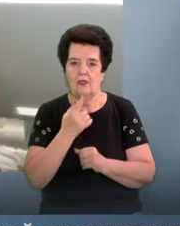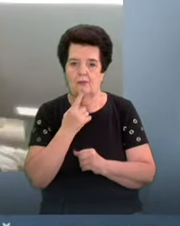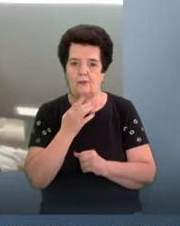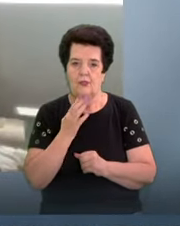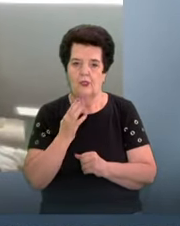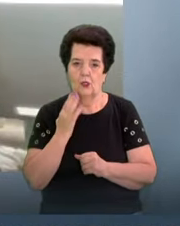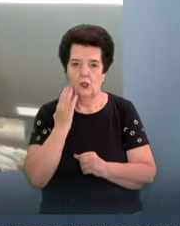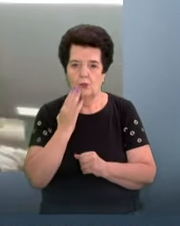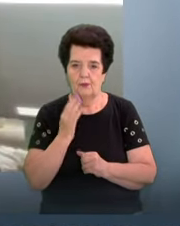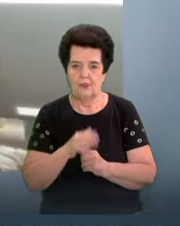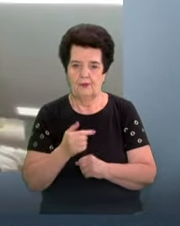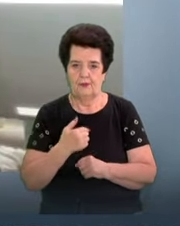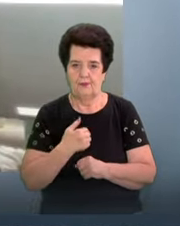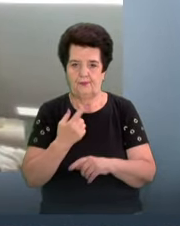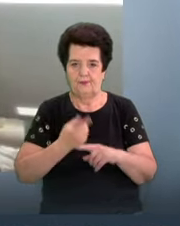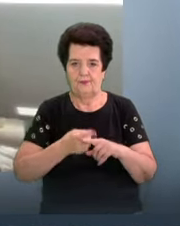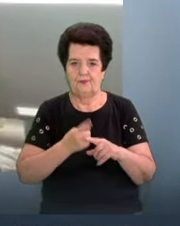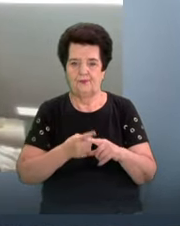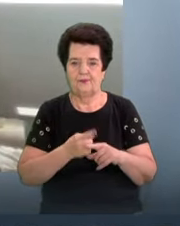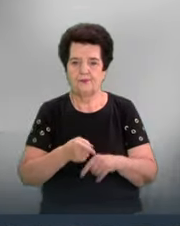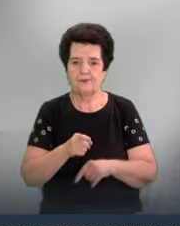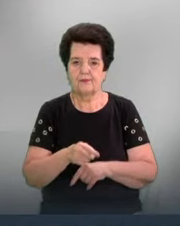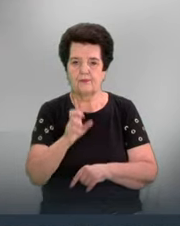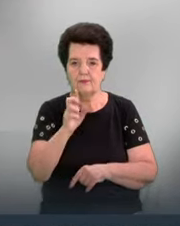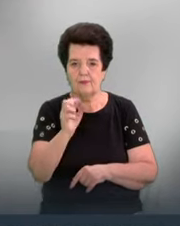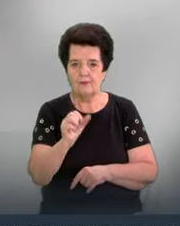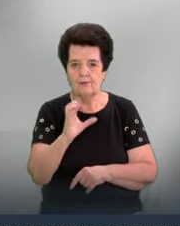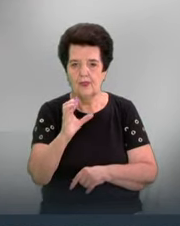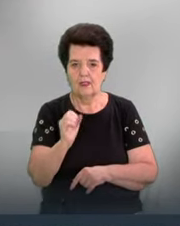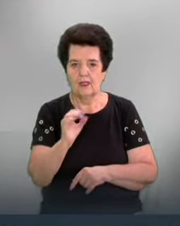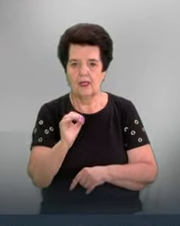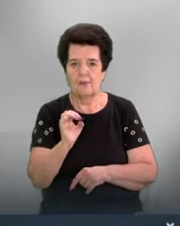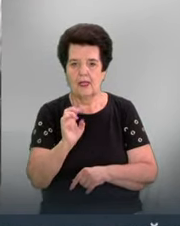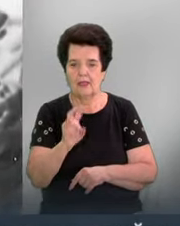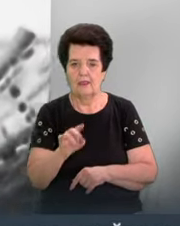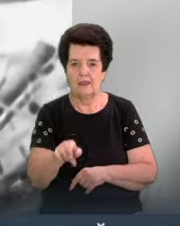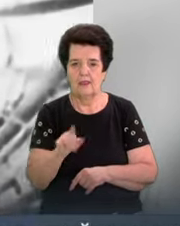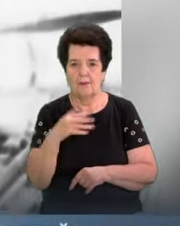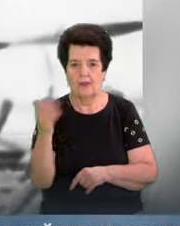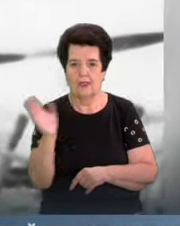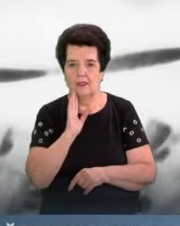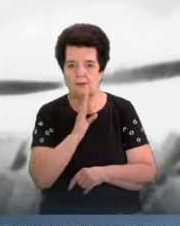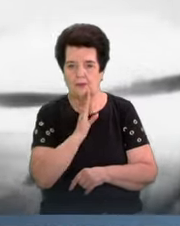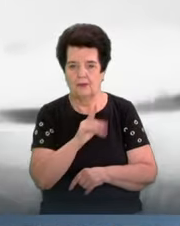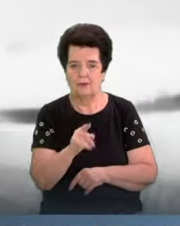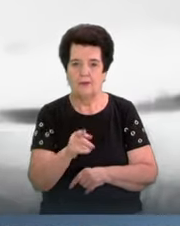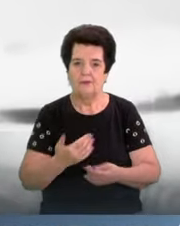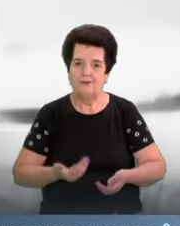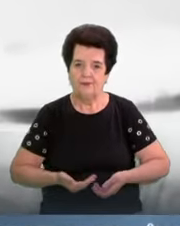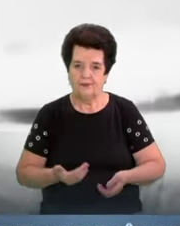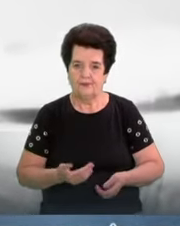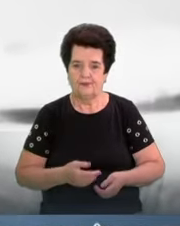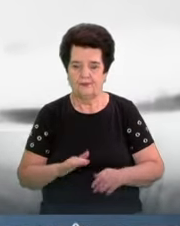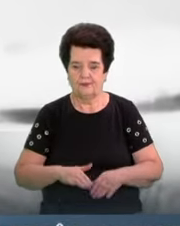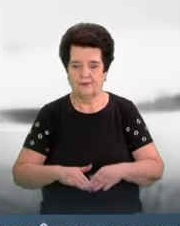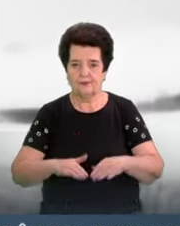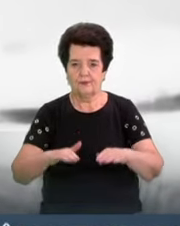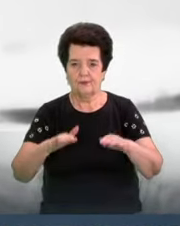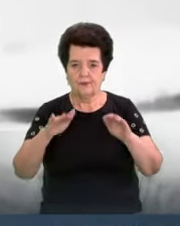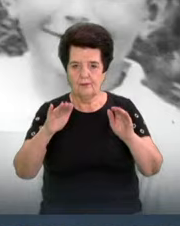bine, și eu sunt pe jumătate basarabean din partea mamei. Toată copilăria am trăit într-un mediu basarabean unde am auzit